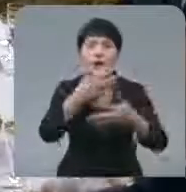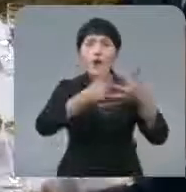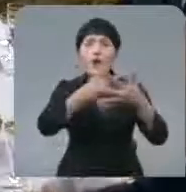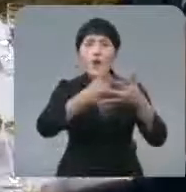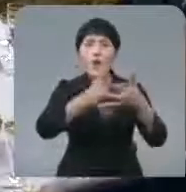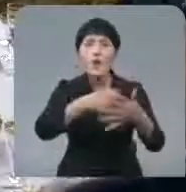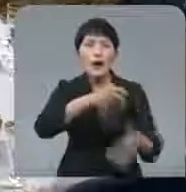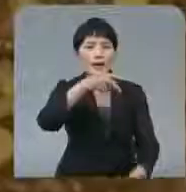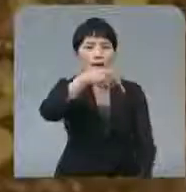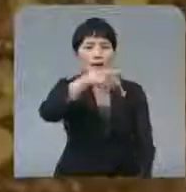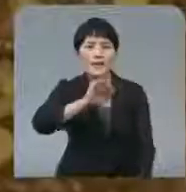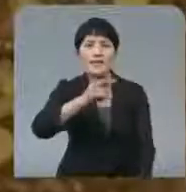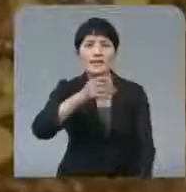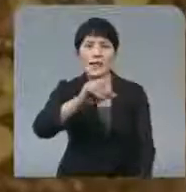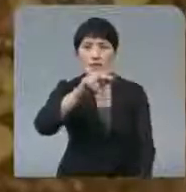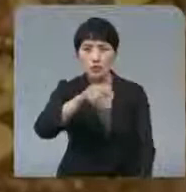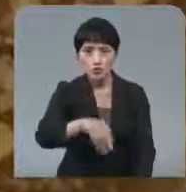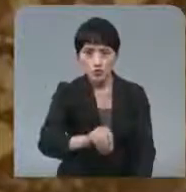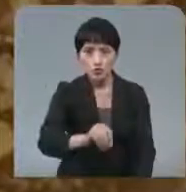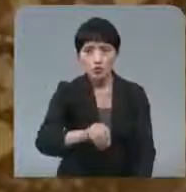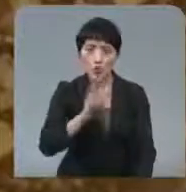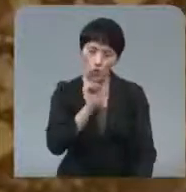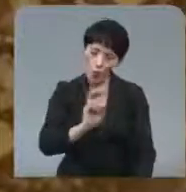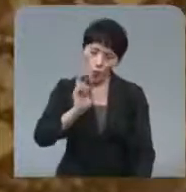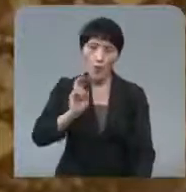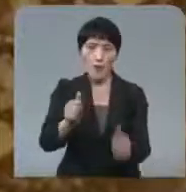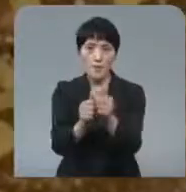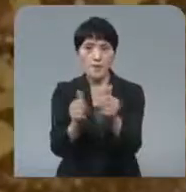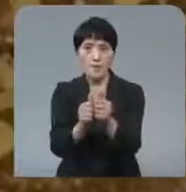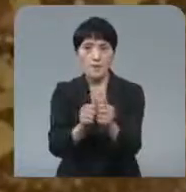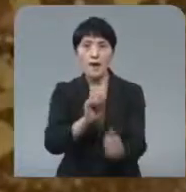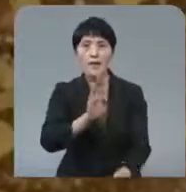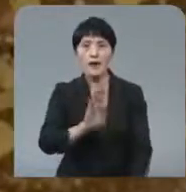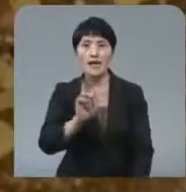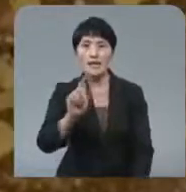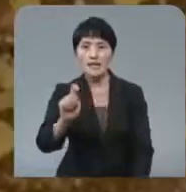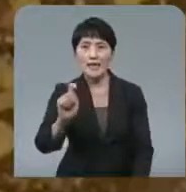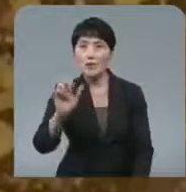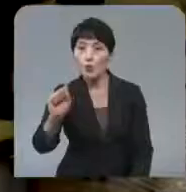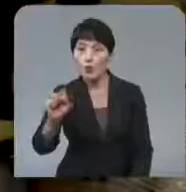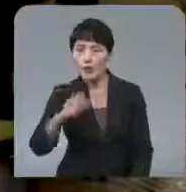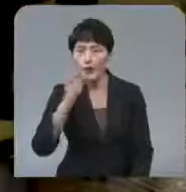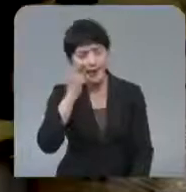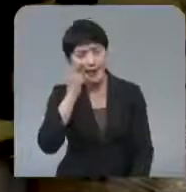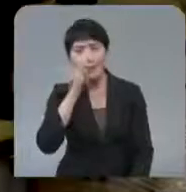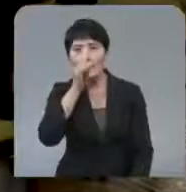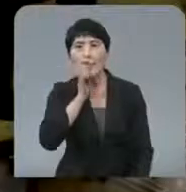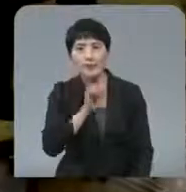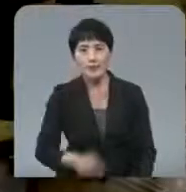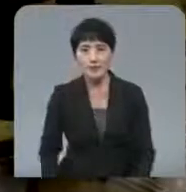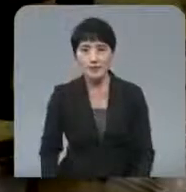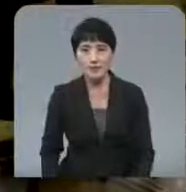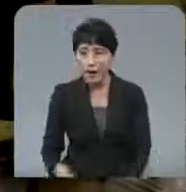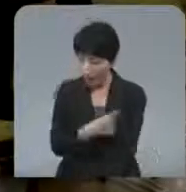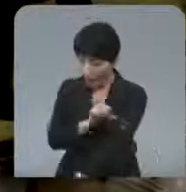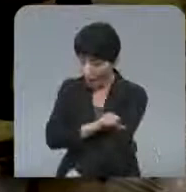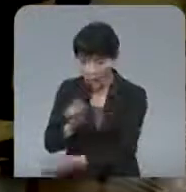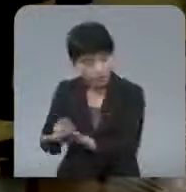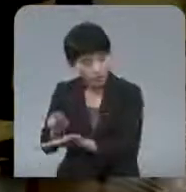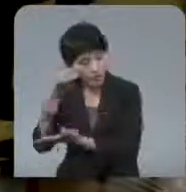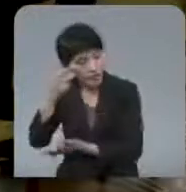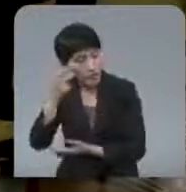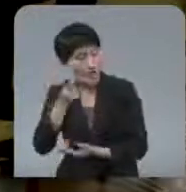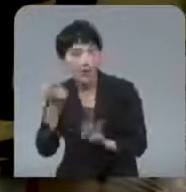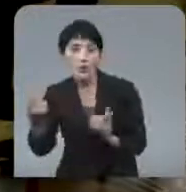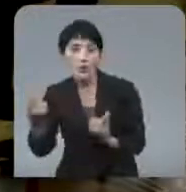情之门。在随后由西班牙国王费里佩六世主持的国宾晚宴上，费里佩六世提到韩国电影《寄生